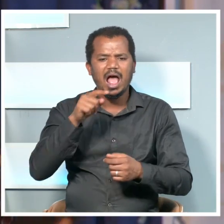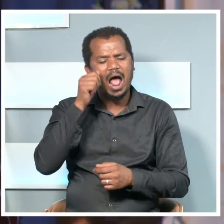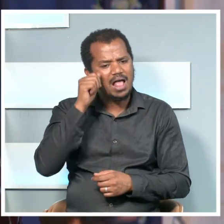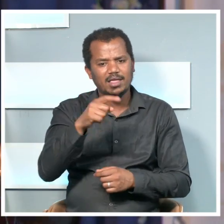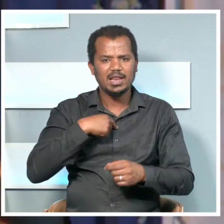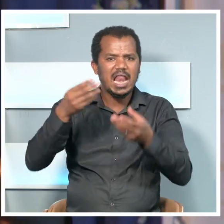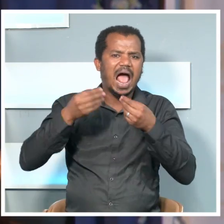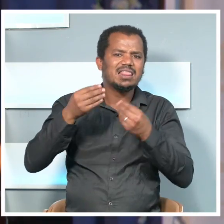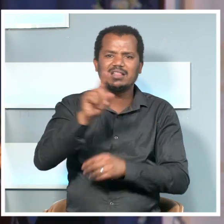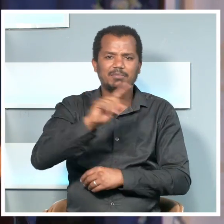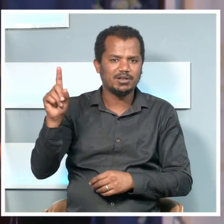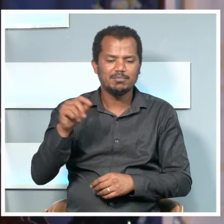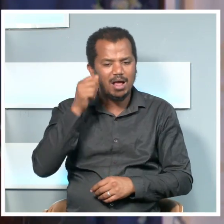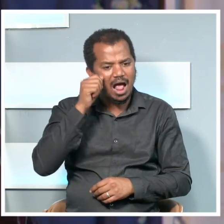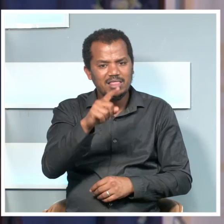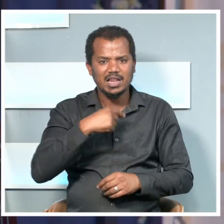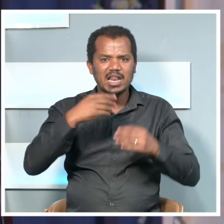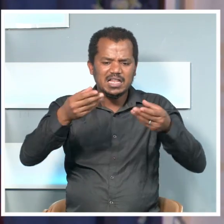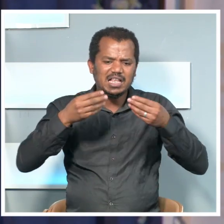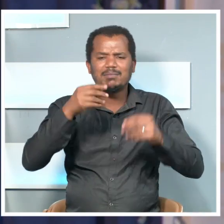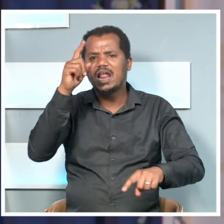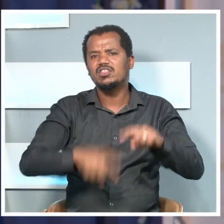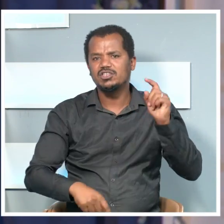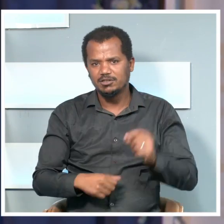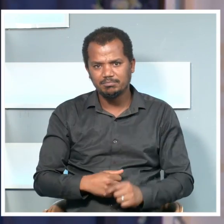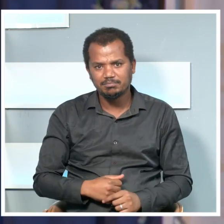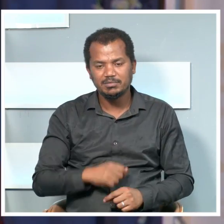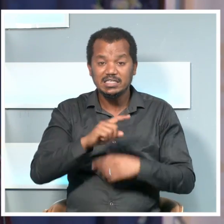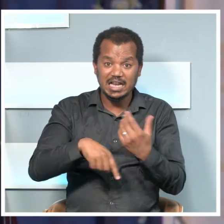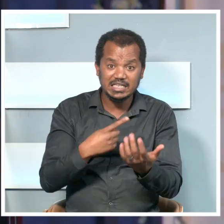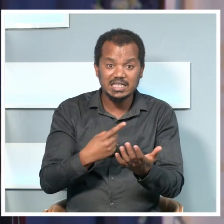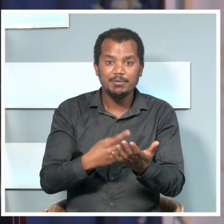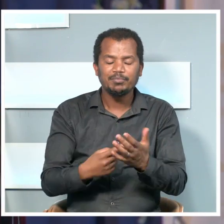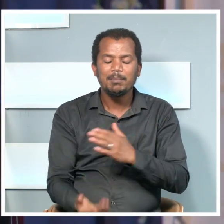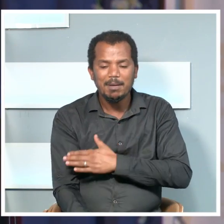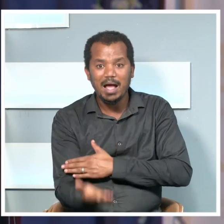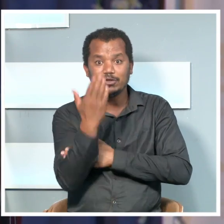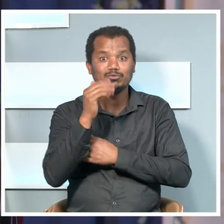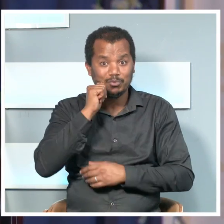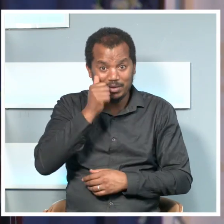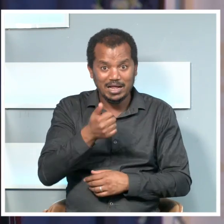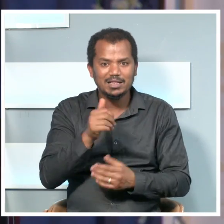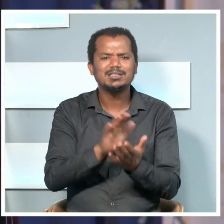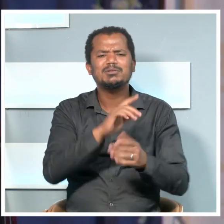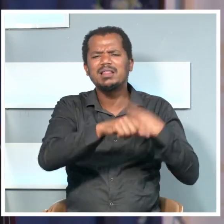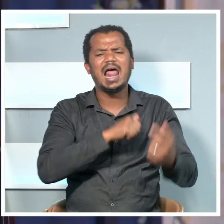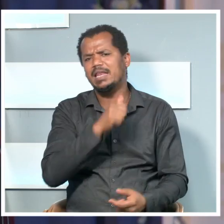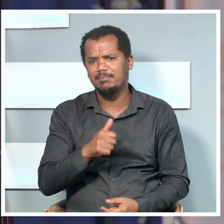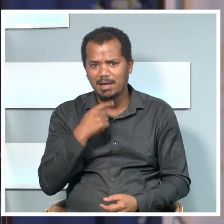أتستمرني أنت هنين لتستمر أتكلم نمرسو سلازيخ بمقصدو تمرتي تاريخ